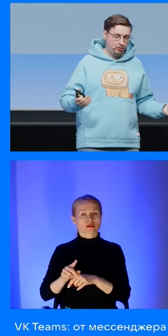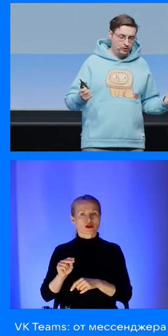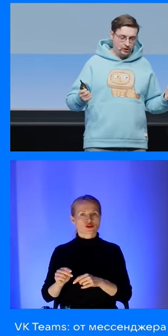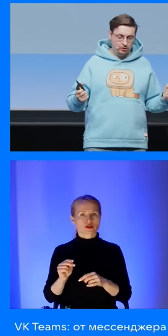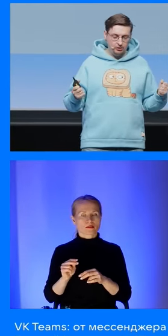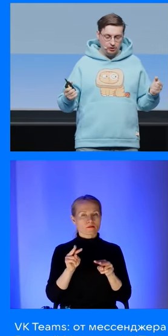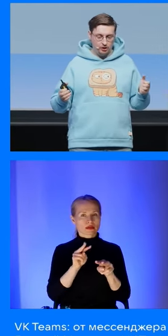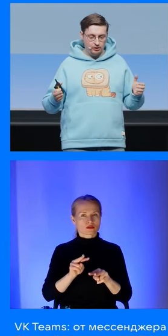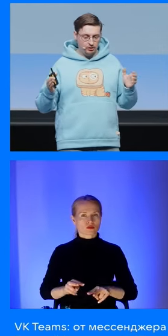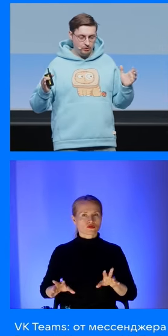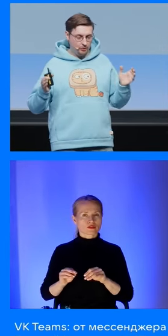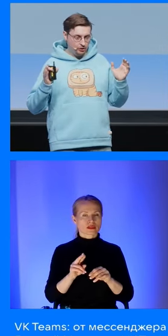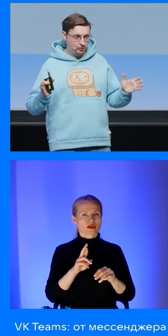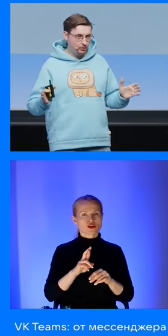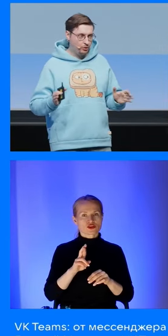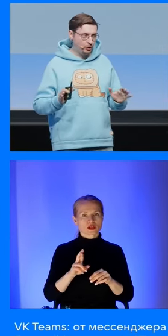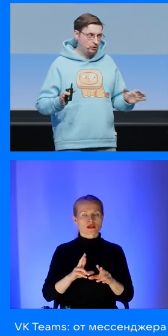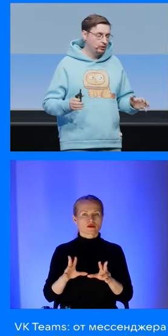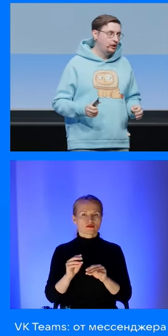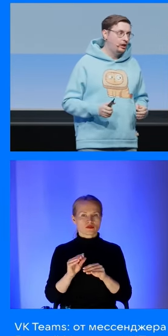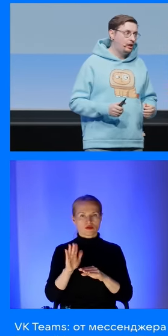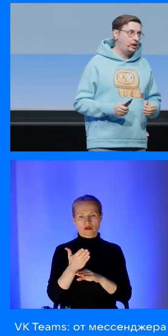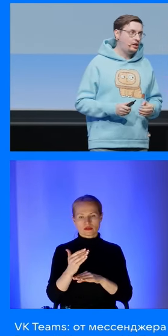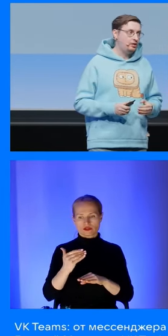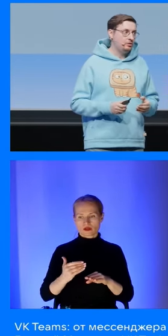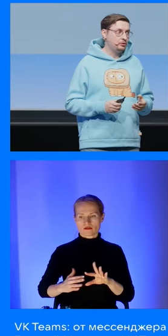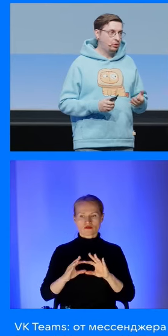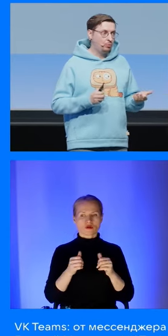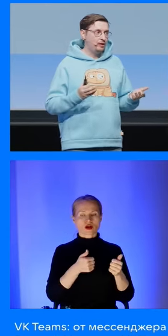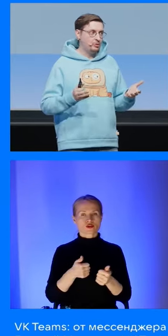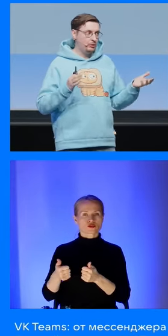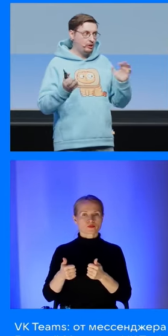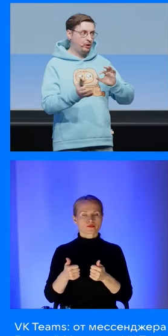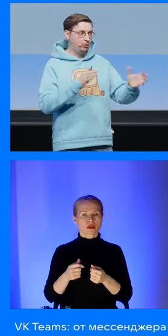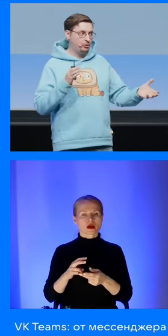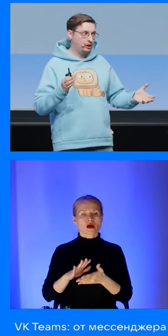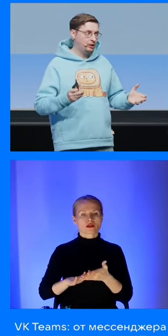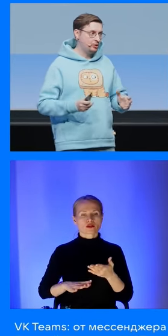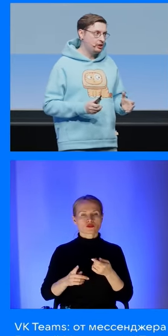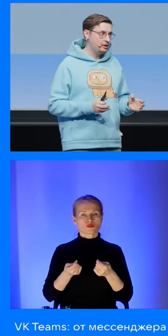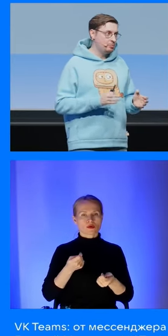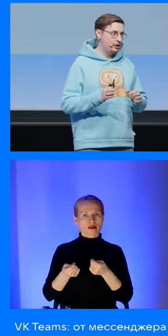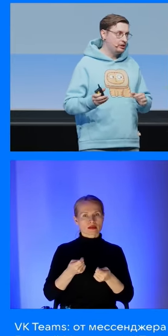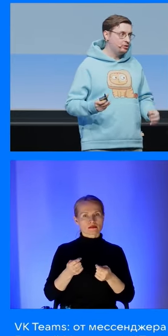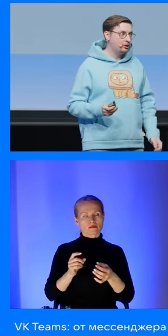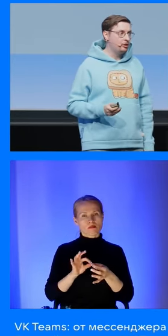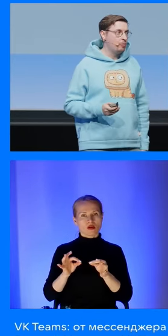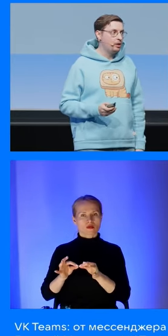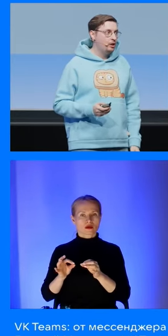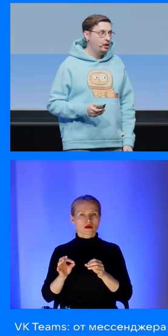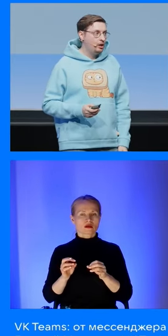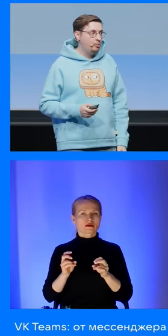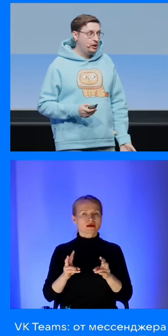мониторить, что все ячейки, все сервисы живы, все хорошо. А второе, управлять им, менять топологию, да, как-то их разделять, переносить